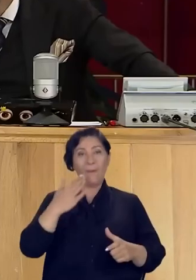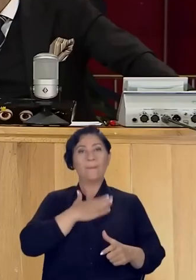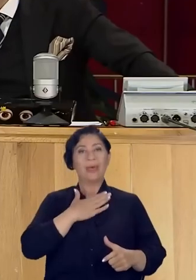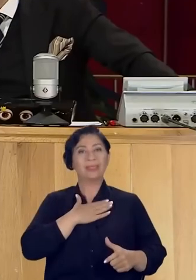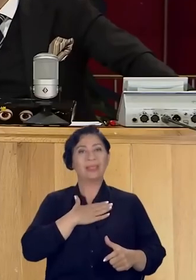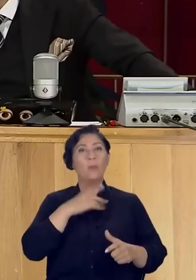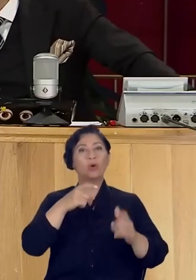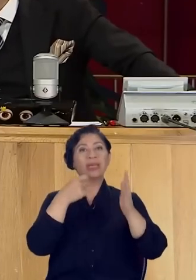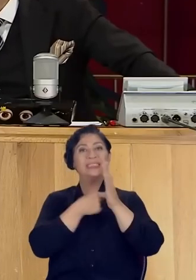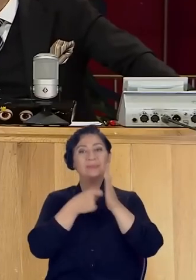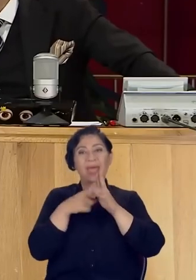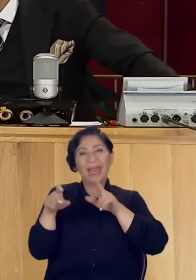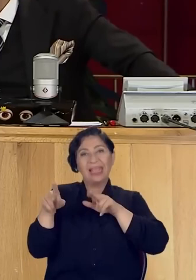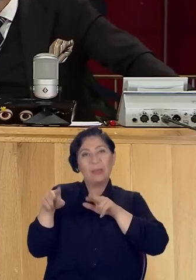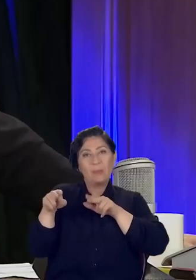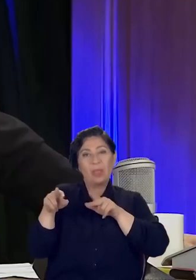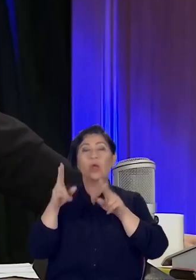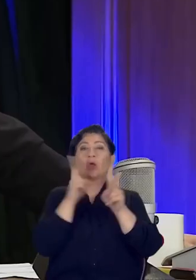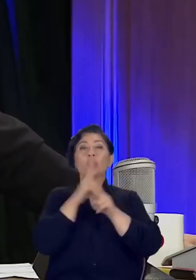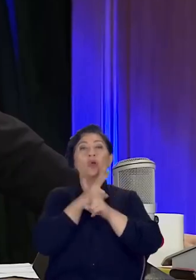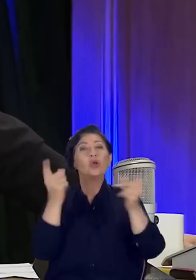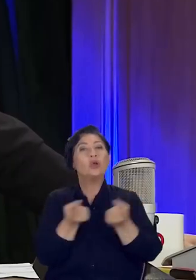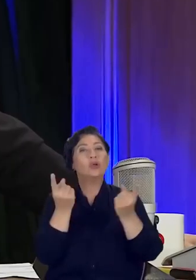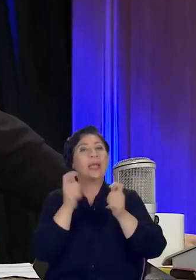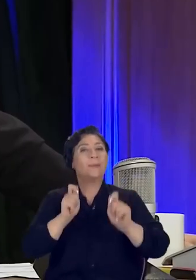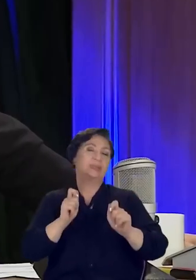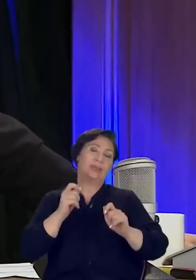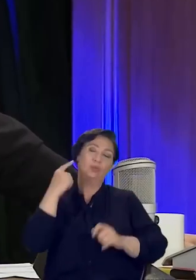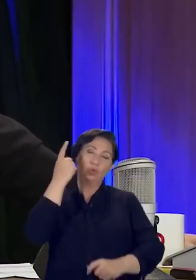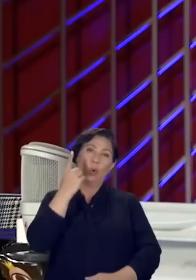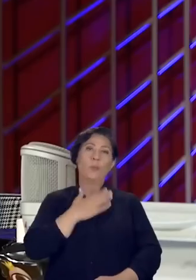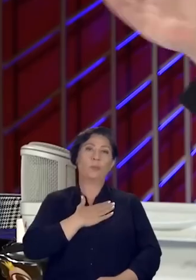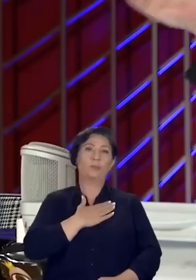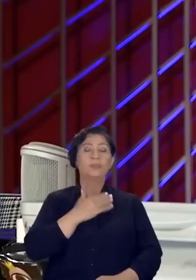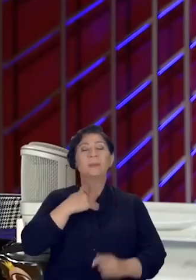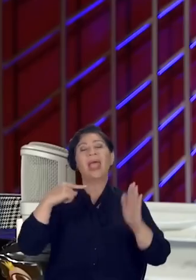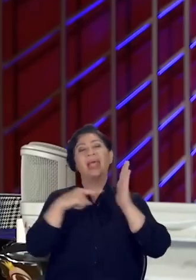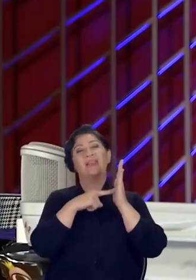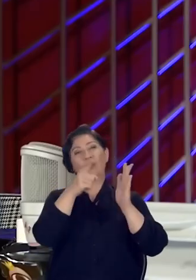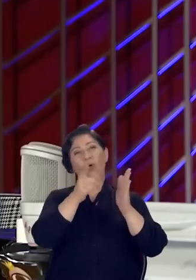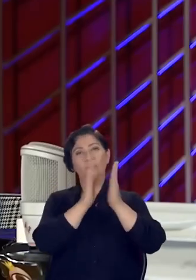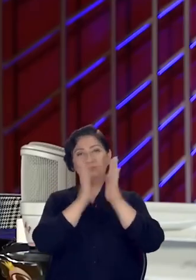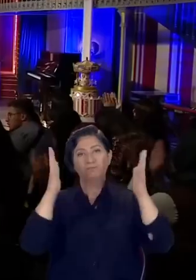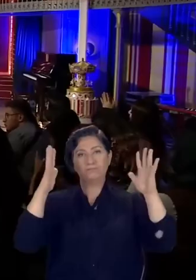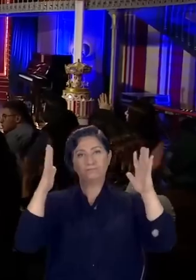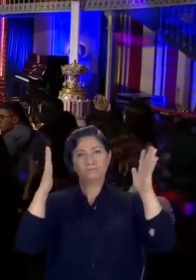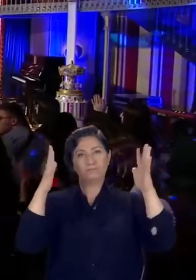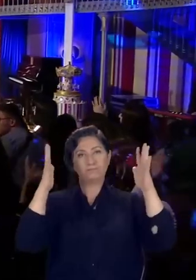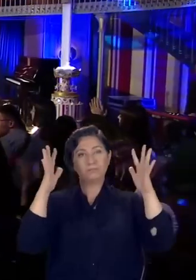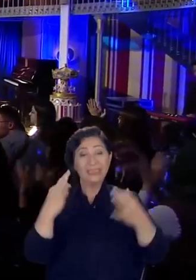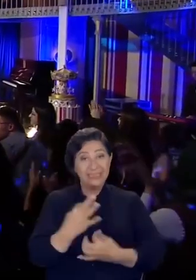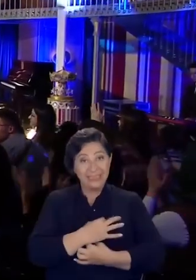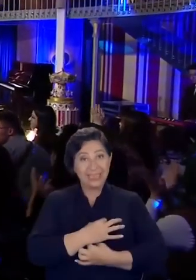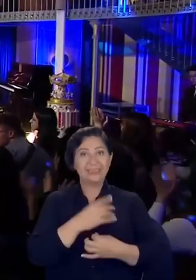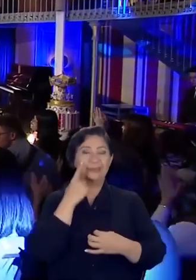de bu isimler gibi güldürebileceğimi düşünüyorum diyorsunuz. İnşallah. Yani çok hedefim güzel, o yönde. Alkışlıyoruz. Saygısından